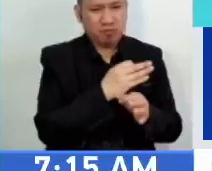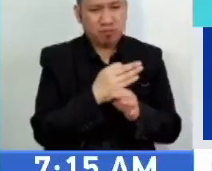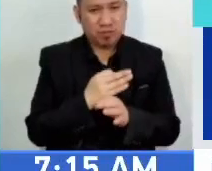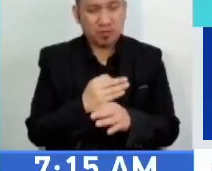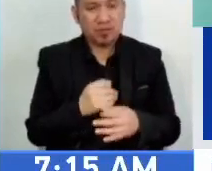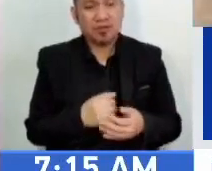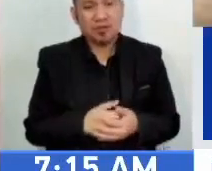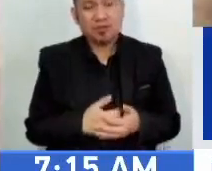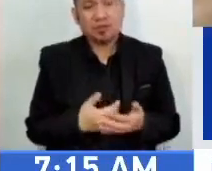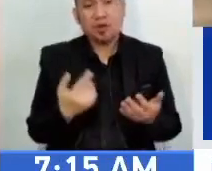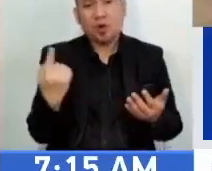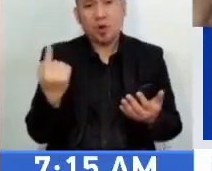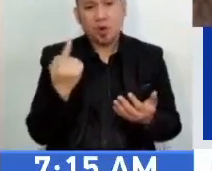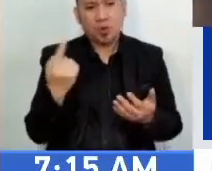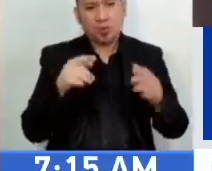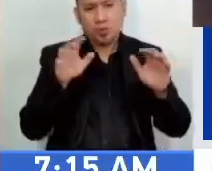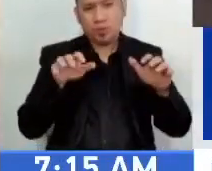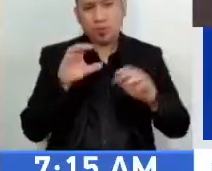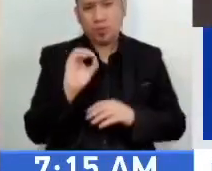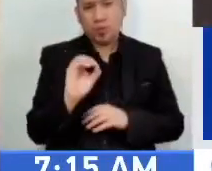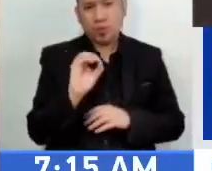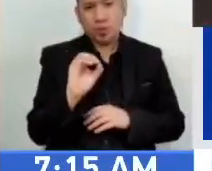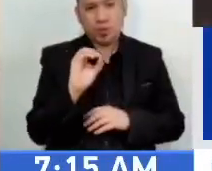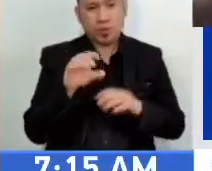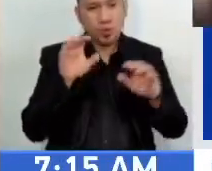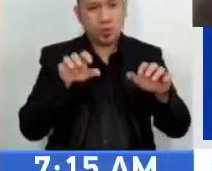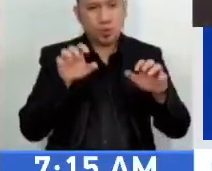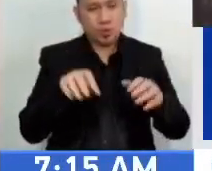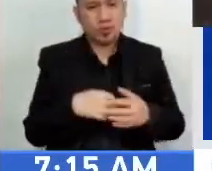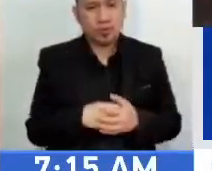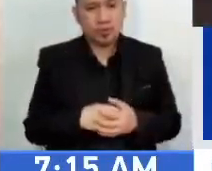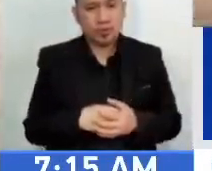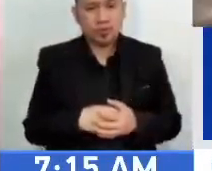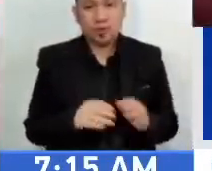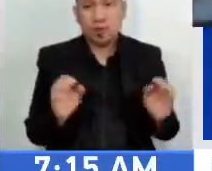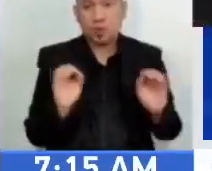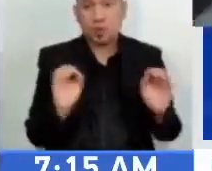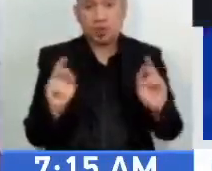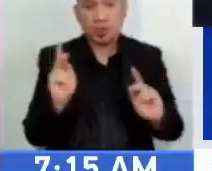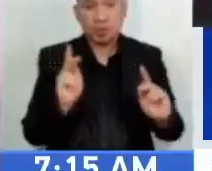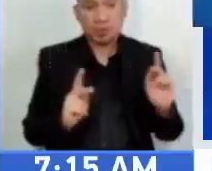ang dahilan ng pagbayo ng hangin at ulan sa lungsod. Wala naman nasaktan sa insidente.